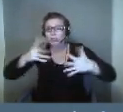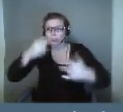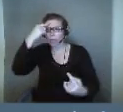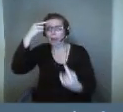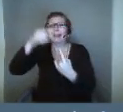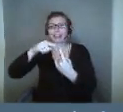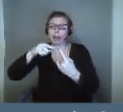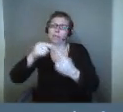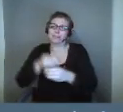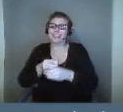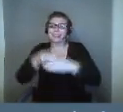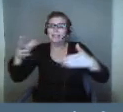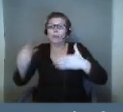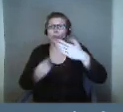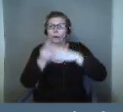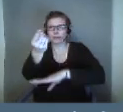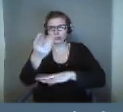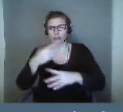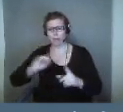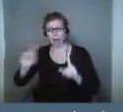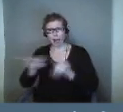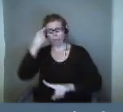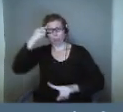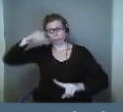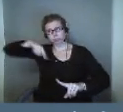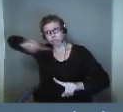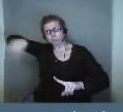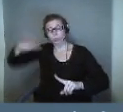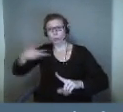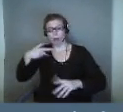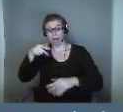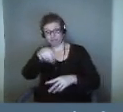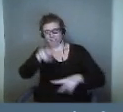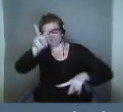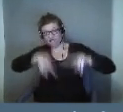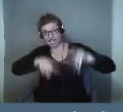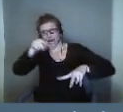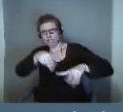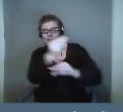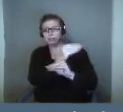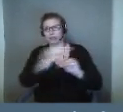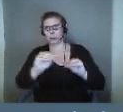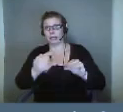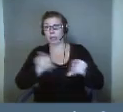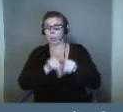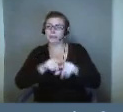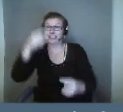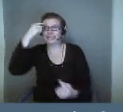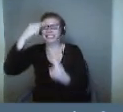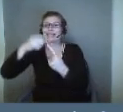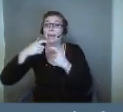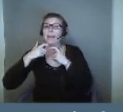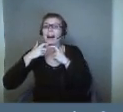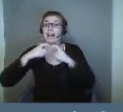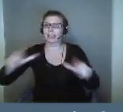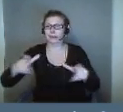de la sécurité, la sécurisation du village, et c'est également autour de l'accessibilité. Ce qui nous singularise,